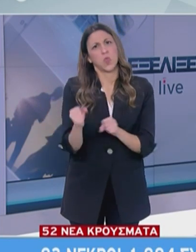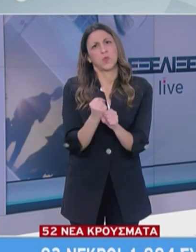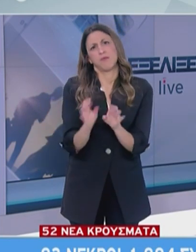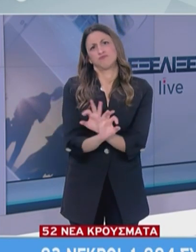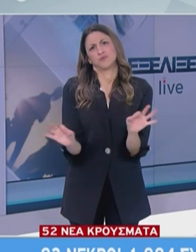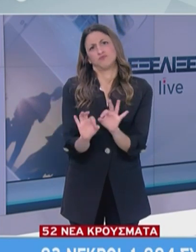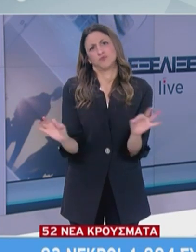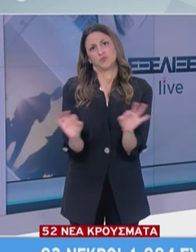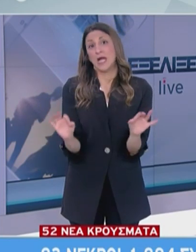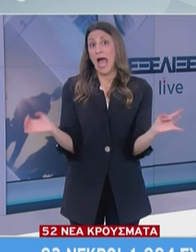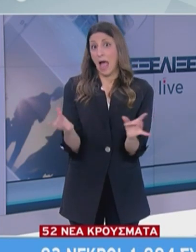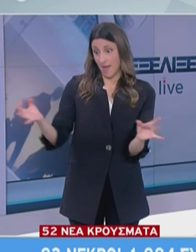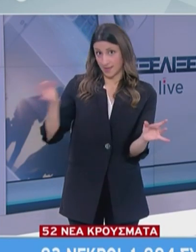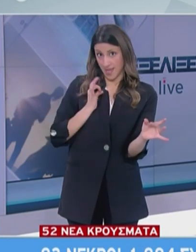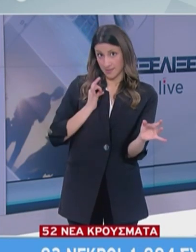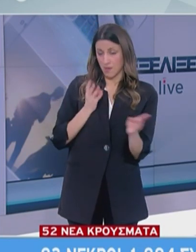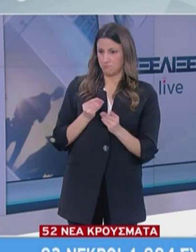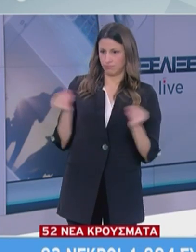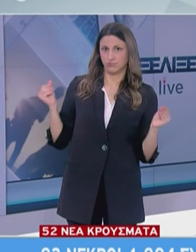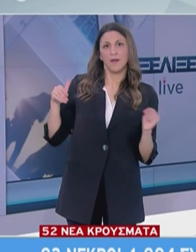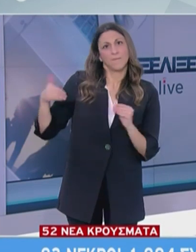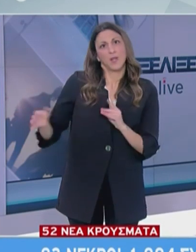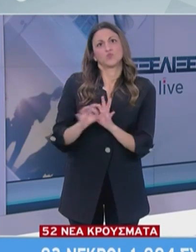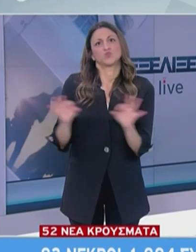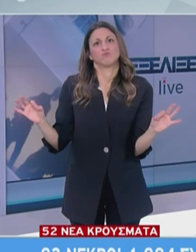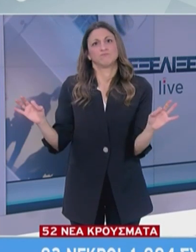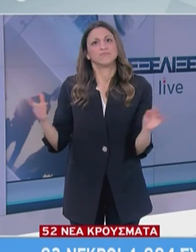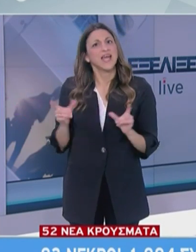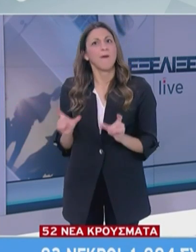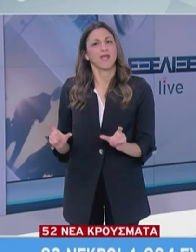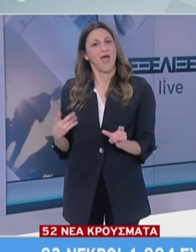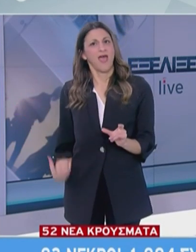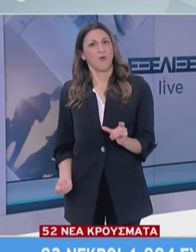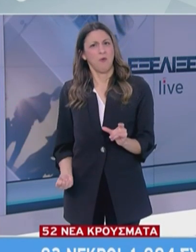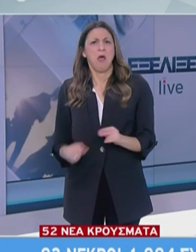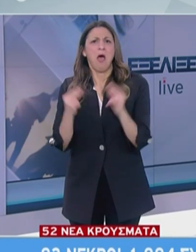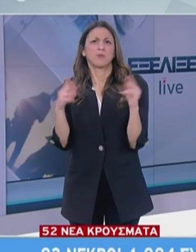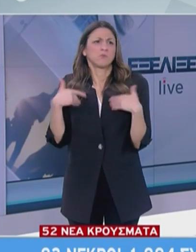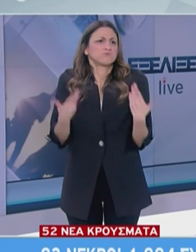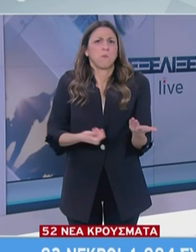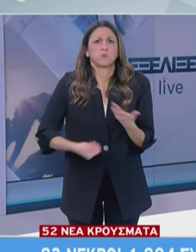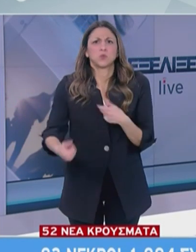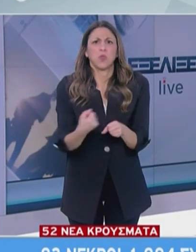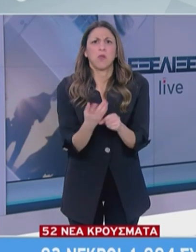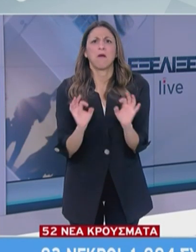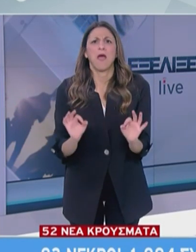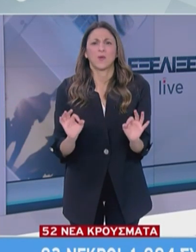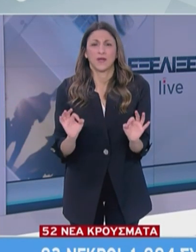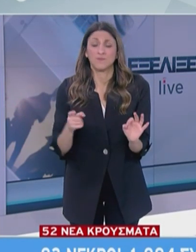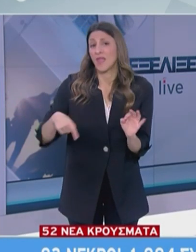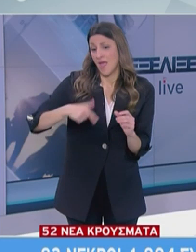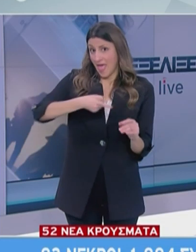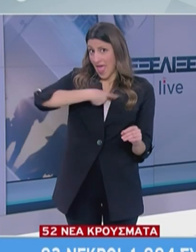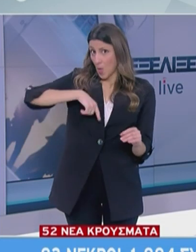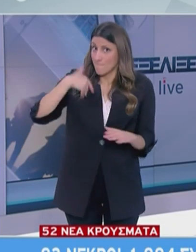τους χωρίς κανένα πρόβλημα και φυσικά θα μπορούν και να χρησιμοποιηθούν σε εισαγωγικά με τη βοήθεια και την εθελούσια